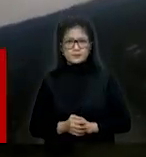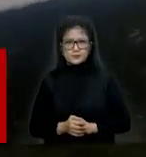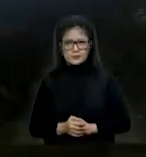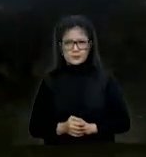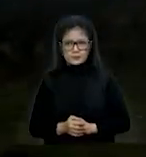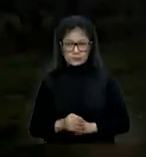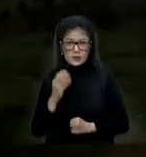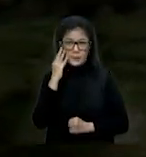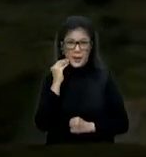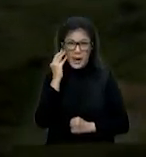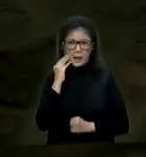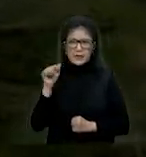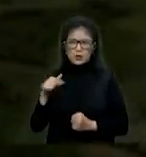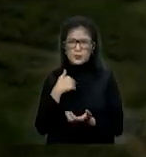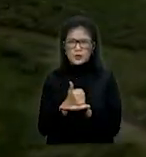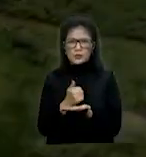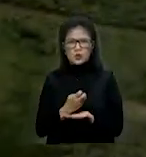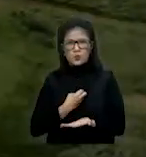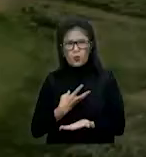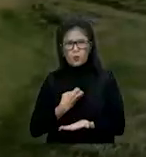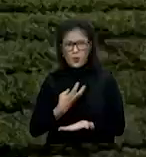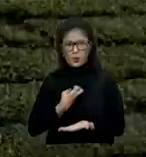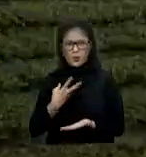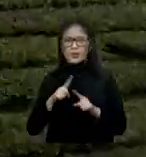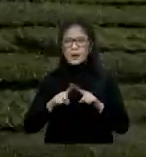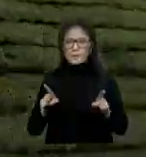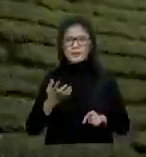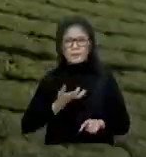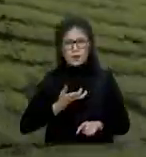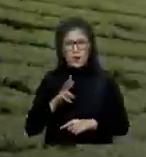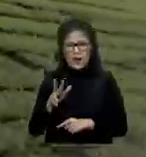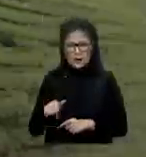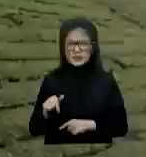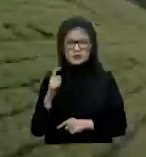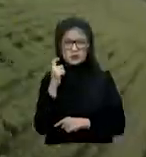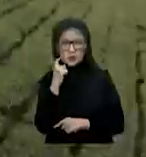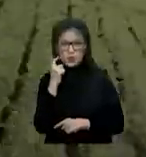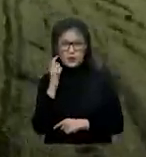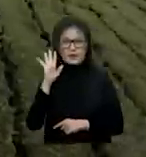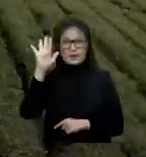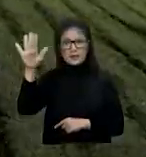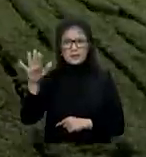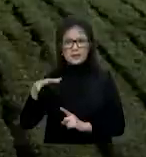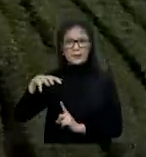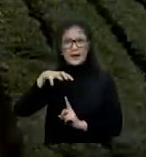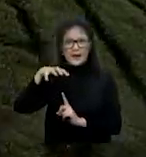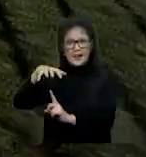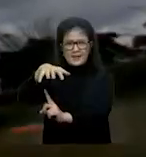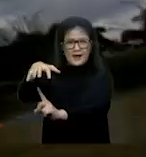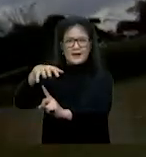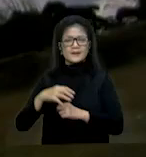pengalaman kali ini cukup mendebarkan, rasanya saya kecanduan dan ingin mengulang kembali terbang menggunakan paralayang.